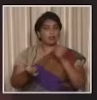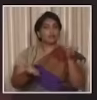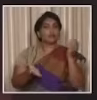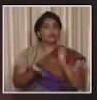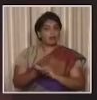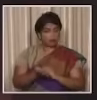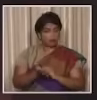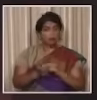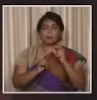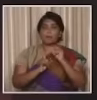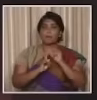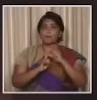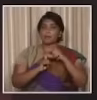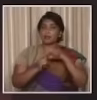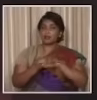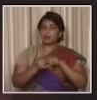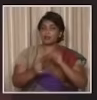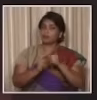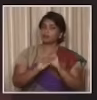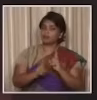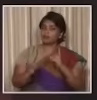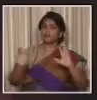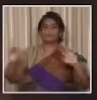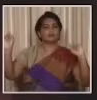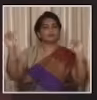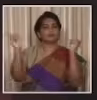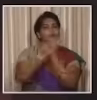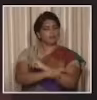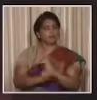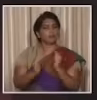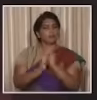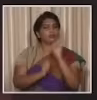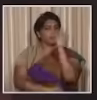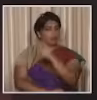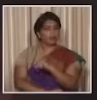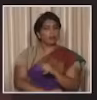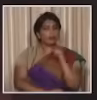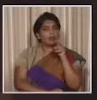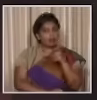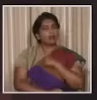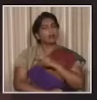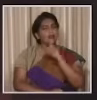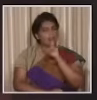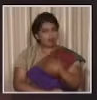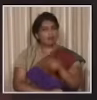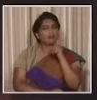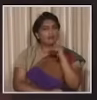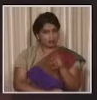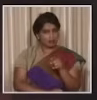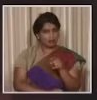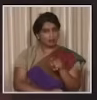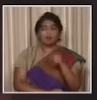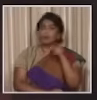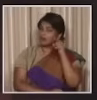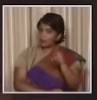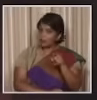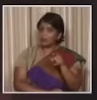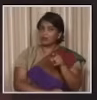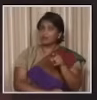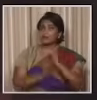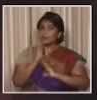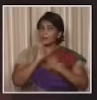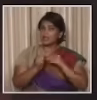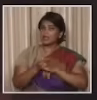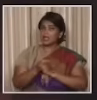නැවතත් ප්‍රාදේශීය ලේකම්කම කරපු තැන සේවය පිහිටවන්න කියලා මම ඔබතුමාගෙන් අහන්න කැමතියි. ඔබතුමාගේ